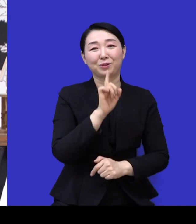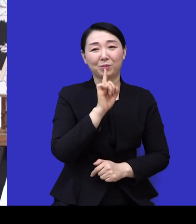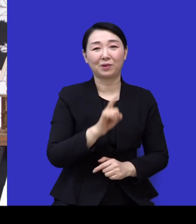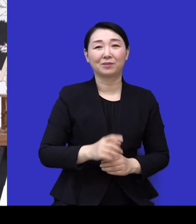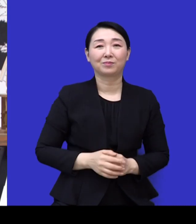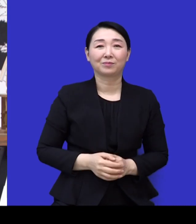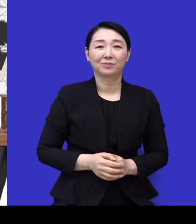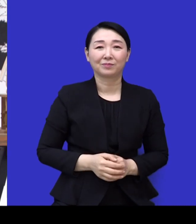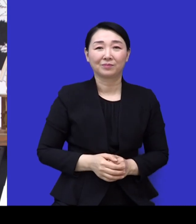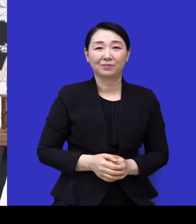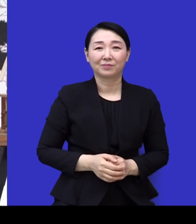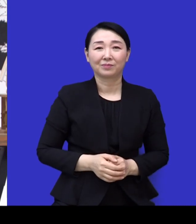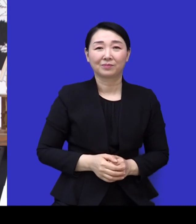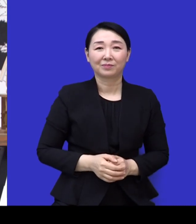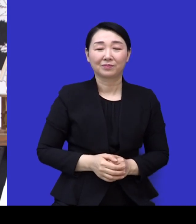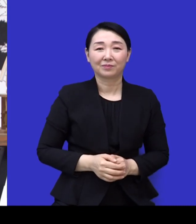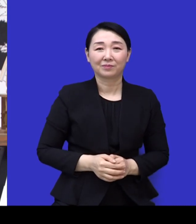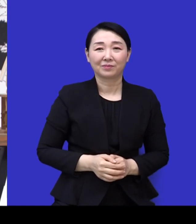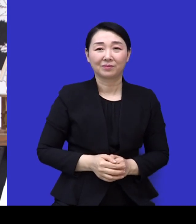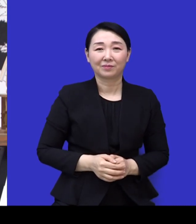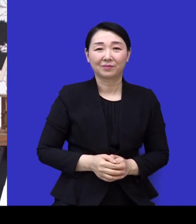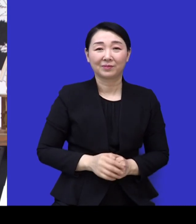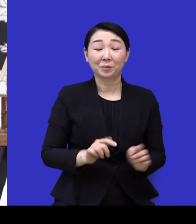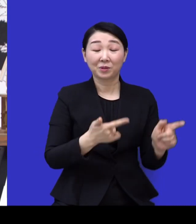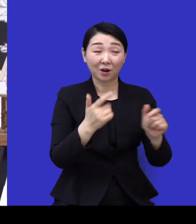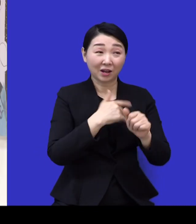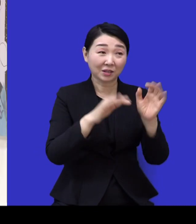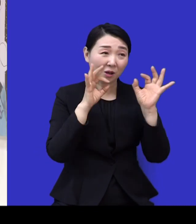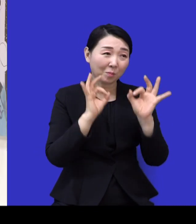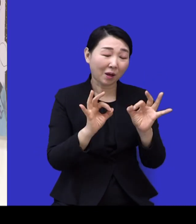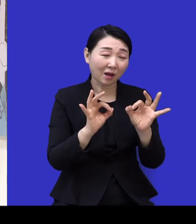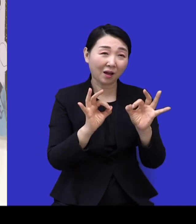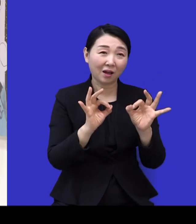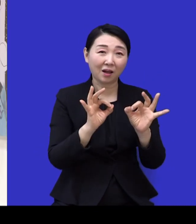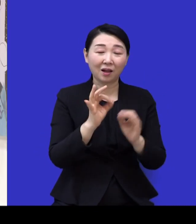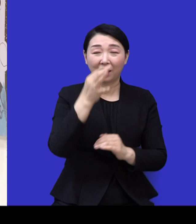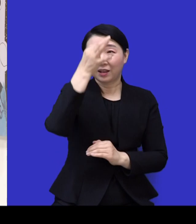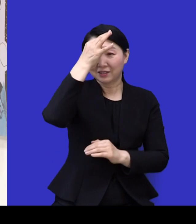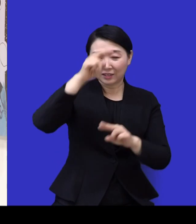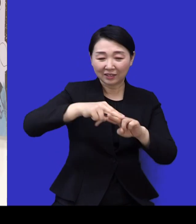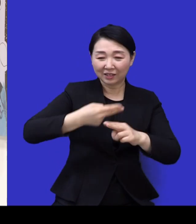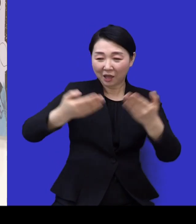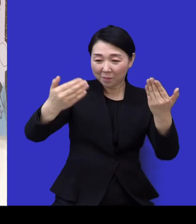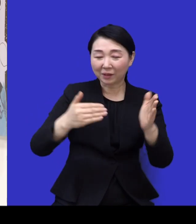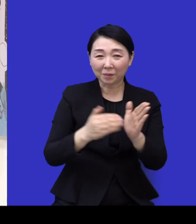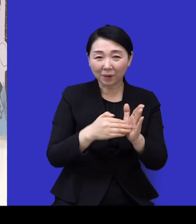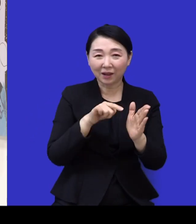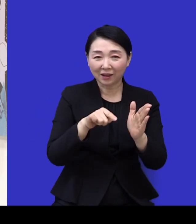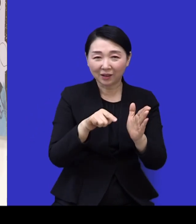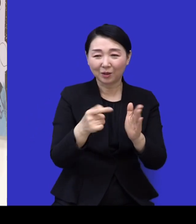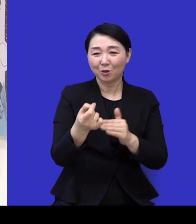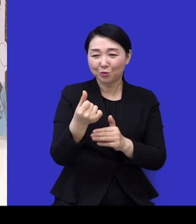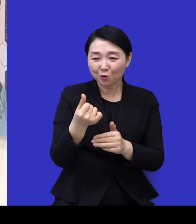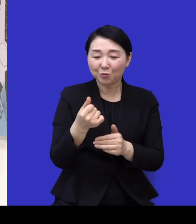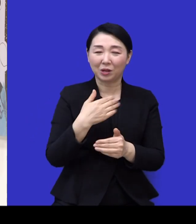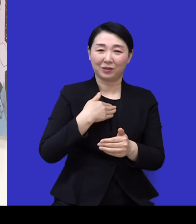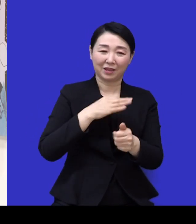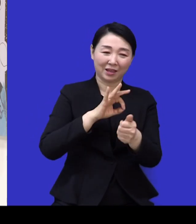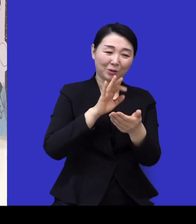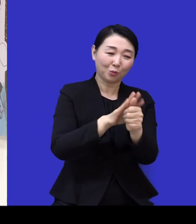그래서 하여튼 그런 일들 이렇게 받은 달란트로 또 이렇게 조금이라도 이렇게